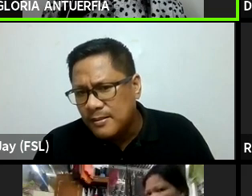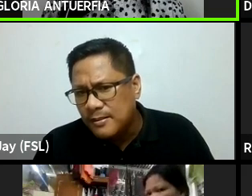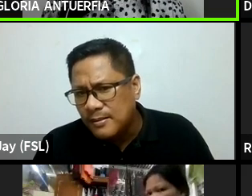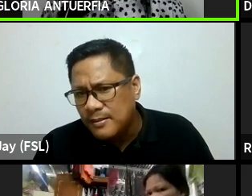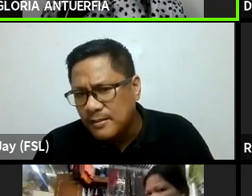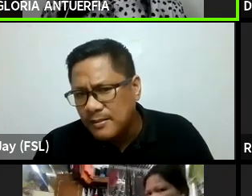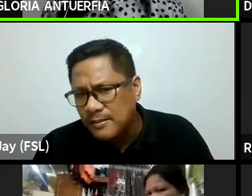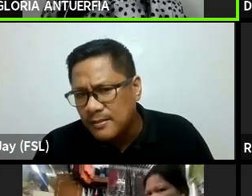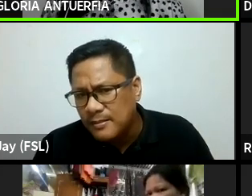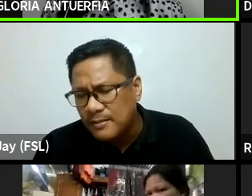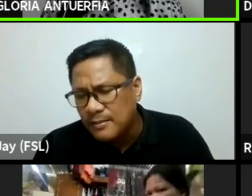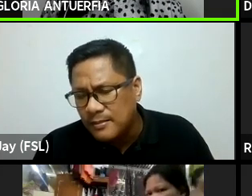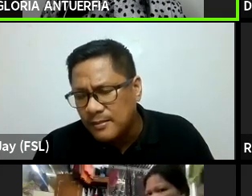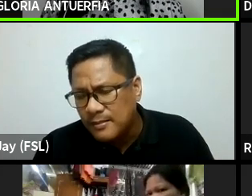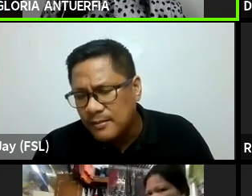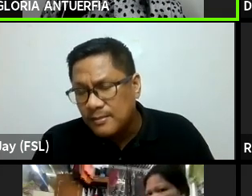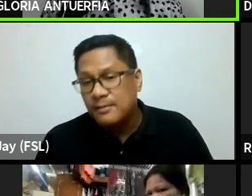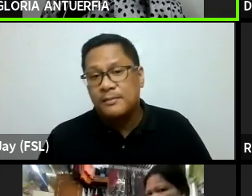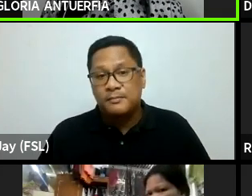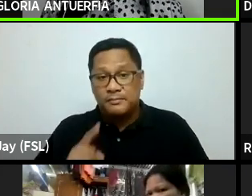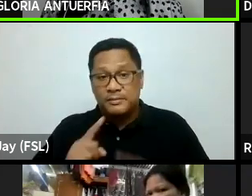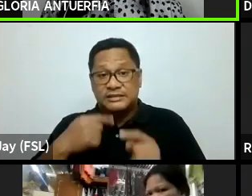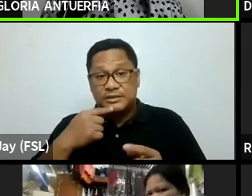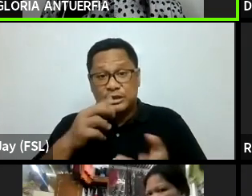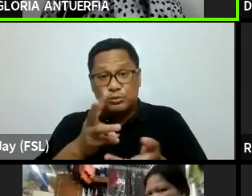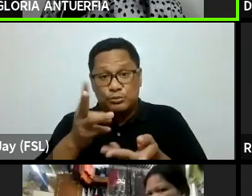Pero yung location po kasi,